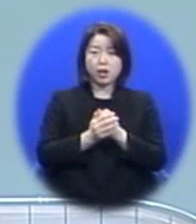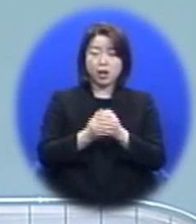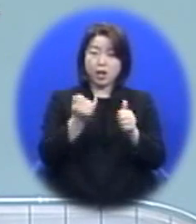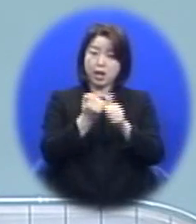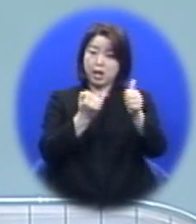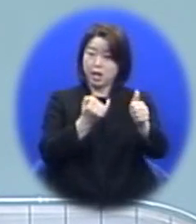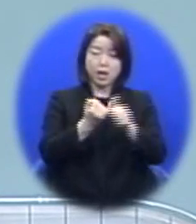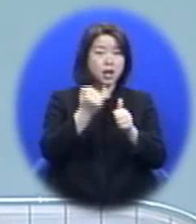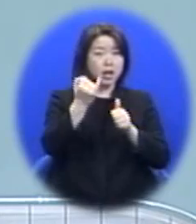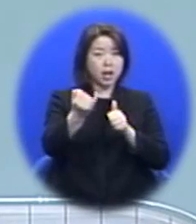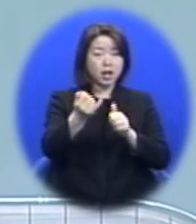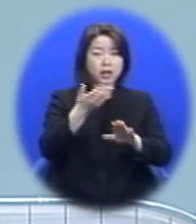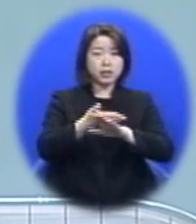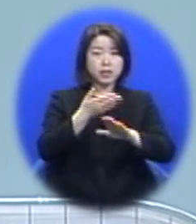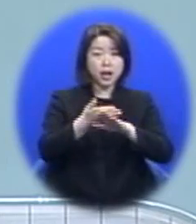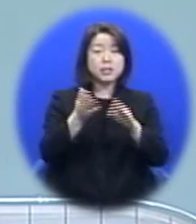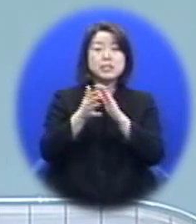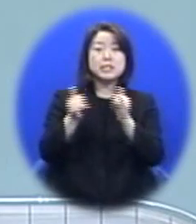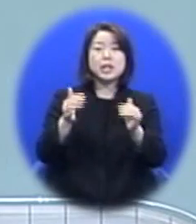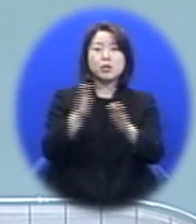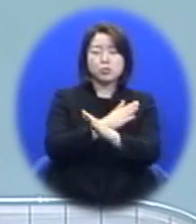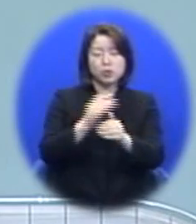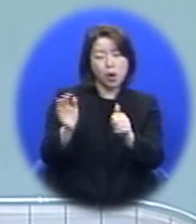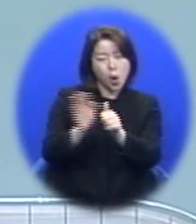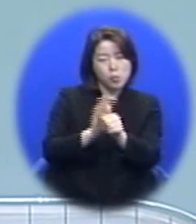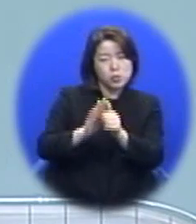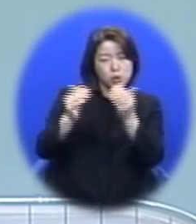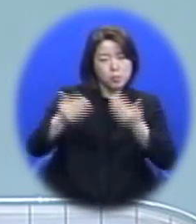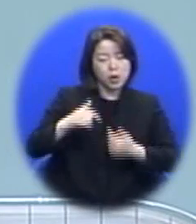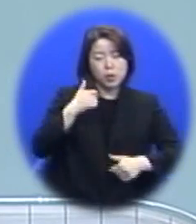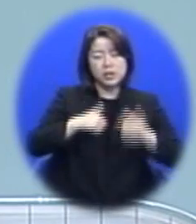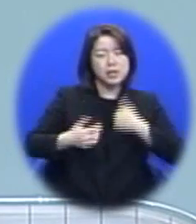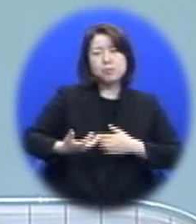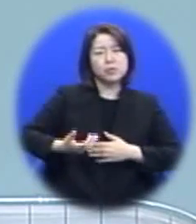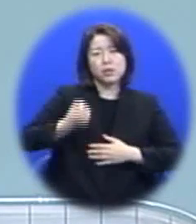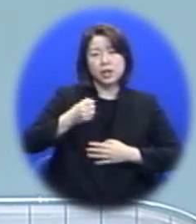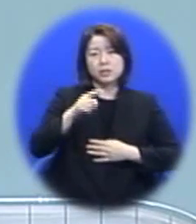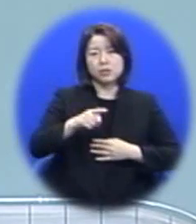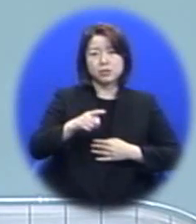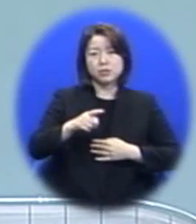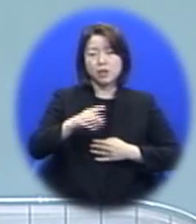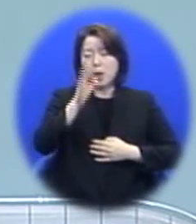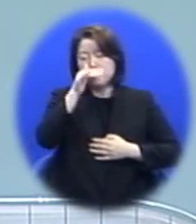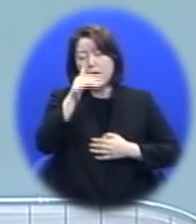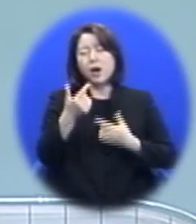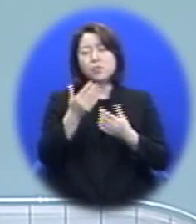사람, 이성에게서 위로받고 기쁨을 얻으려고 하는 것은 바보 중에 바보.